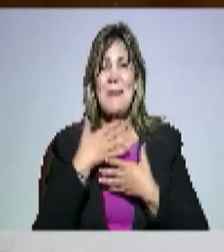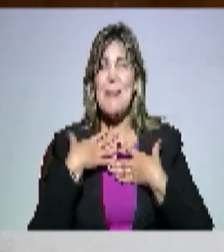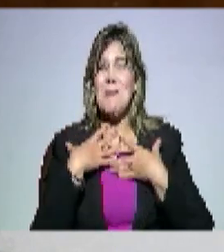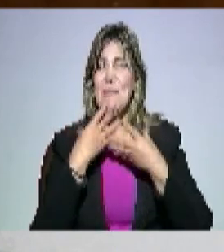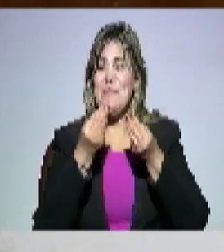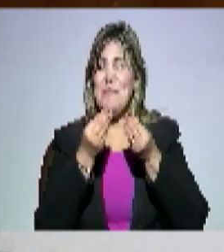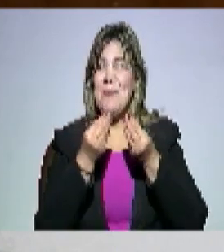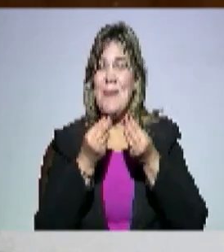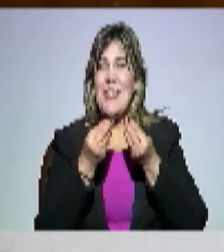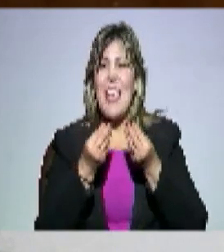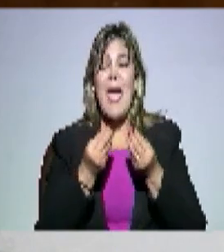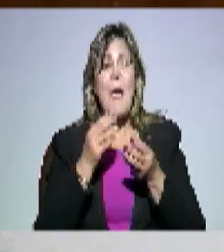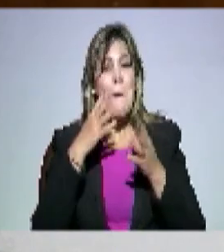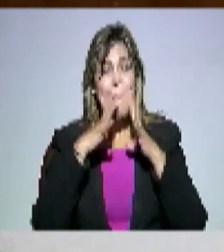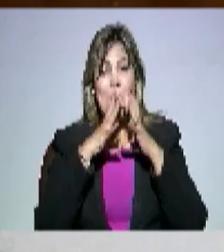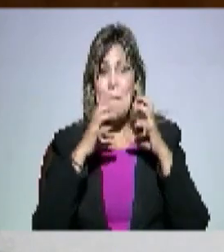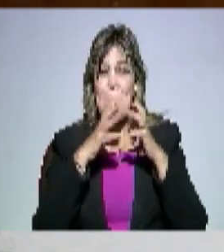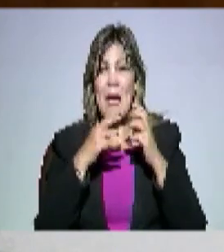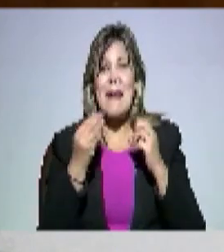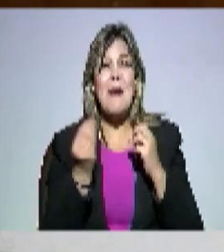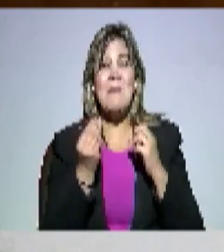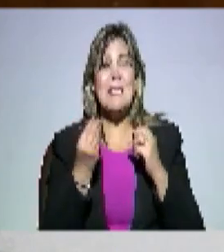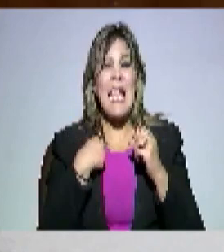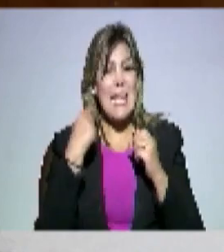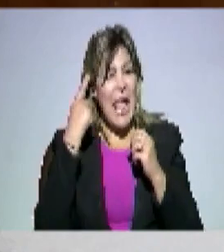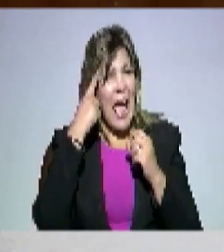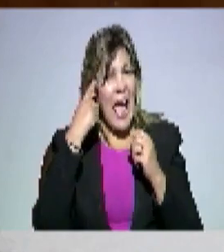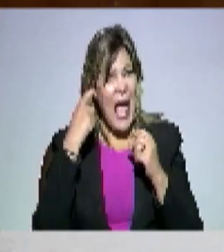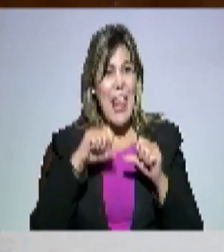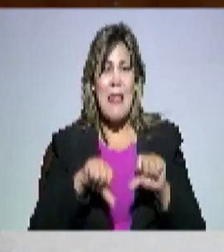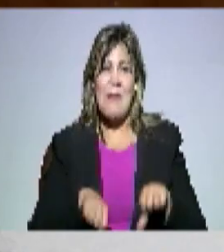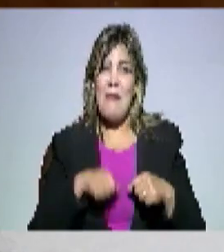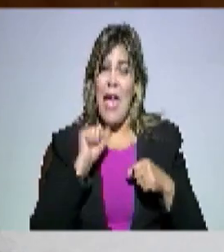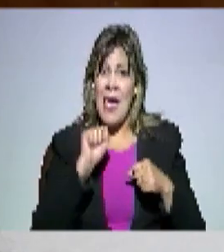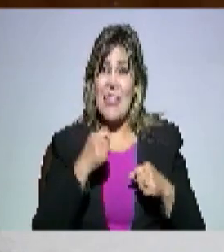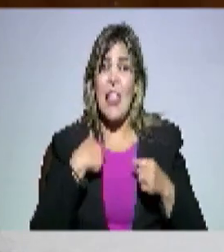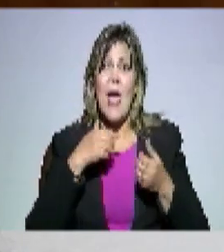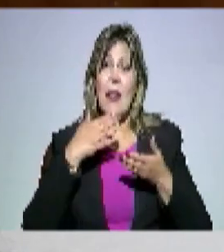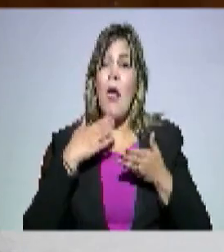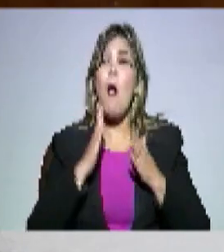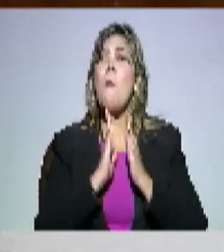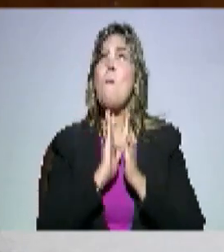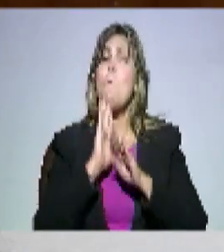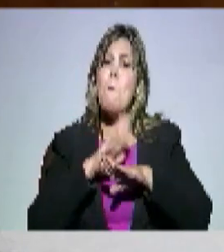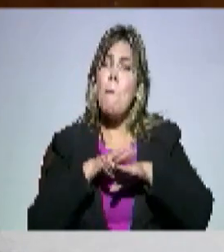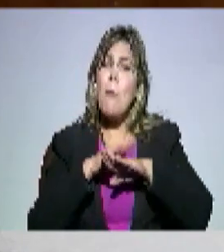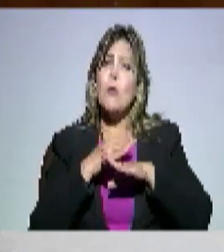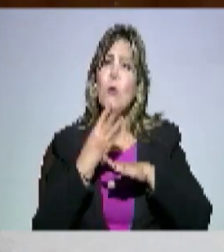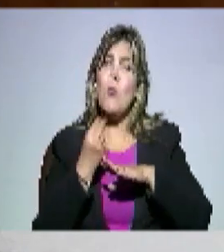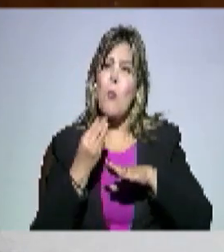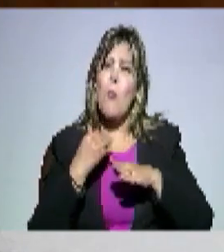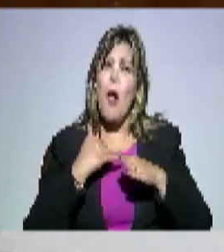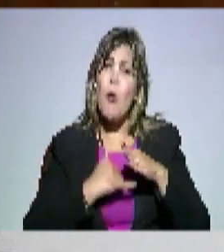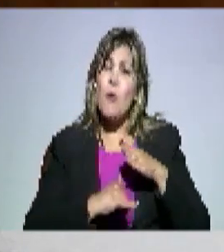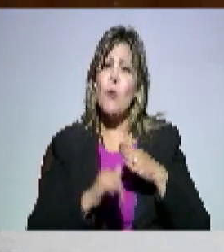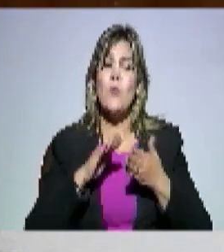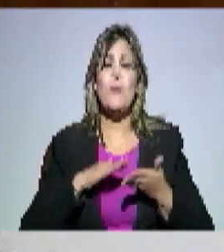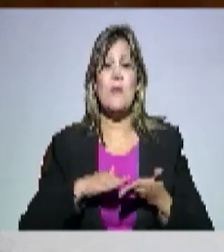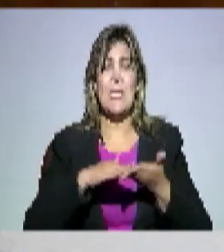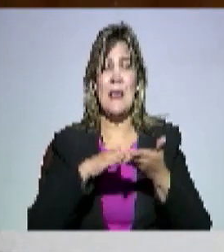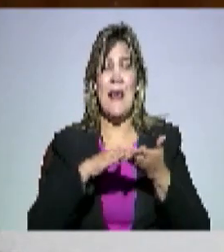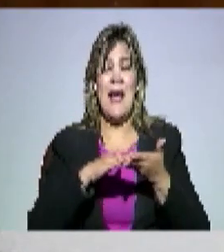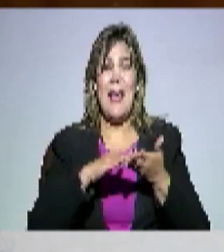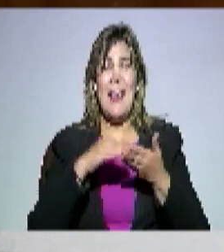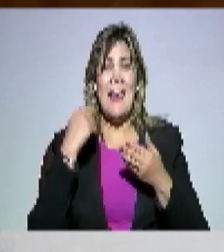معناها بمنتهى البساطه انا عارف سيرتهم انا بتشفع بيهم ايقونات وصورهم قدامي دايما